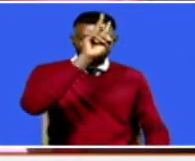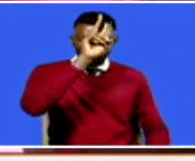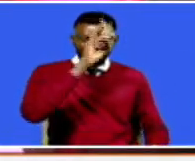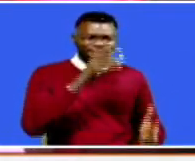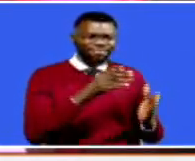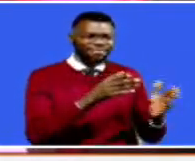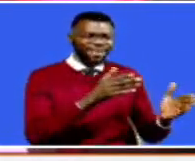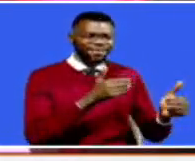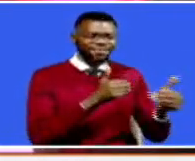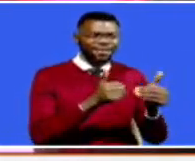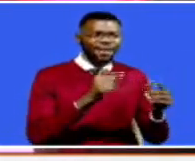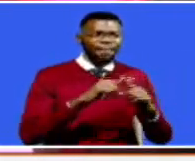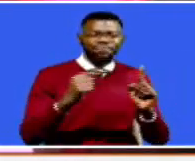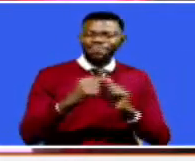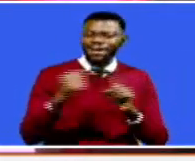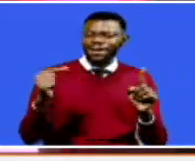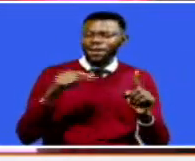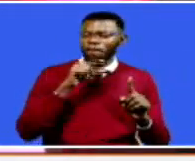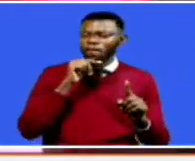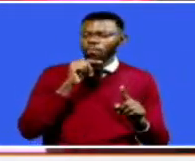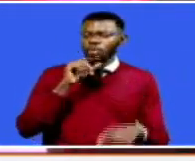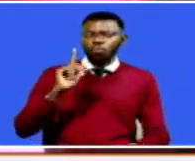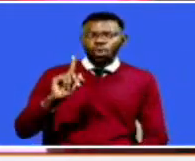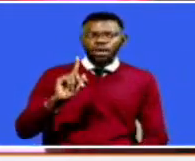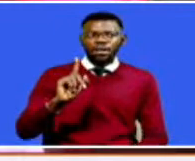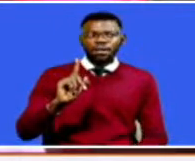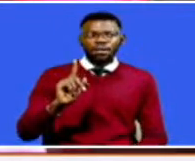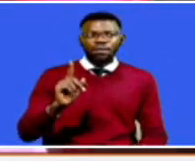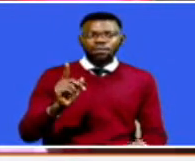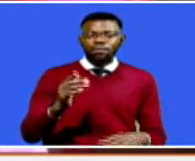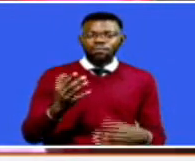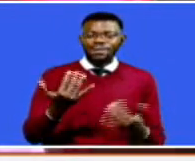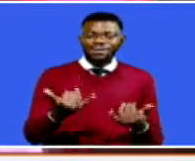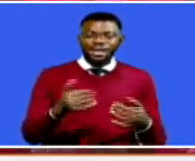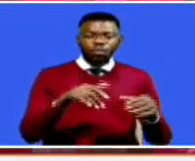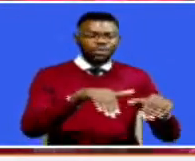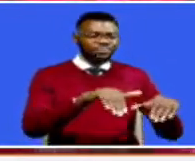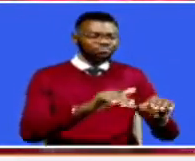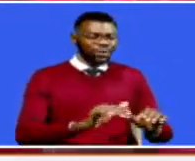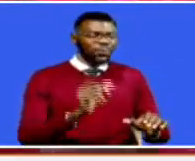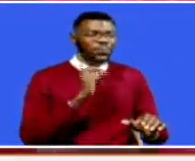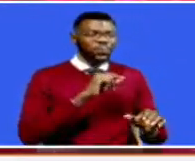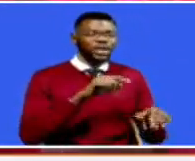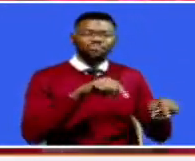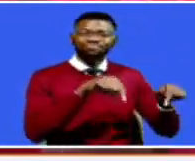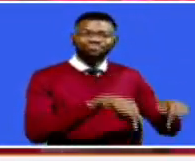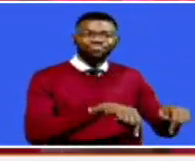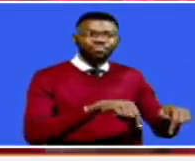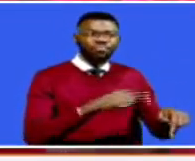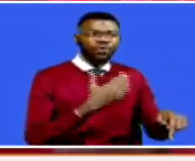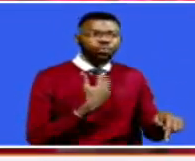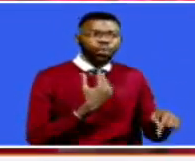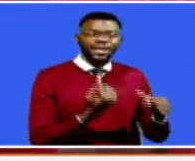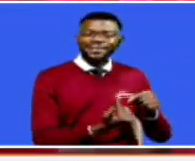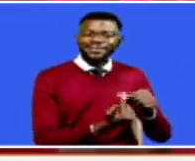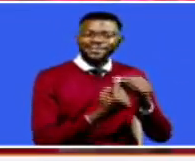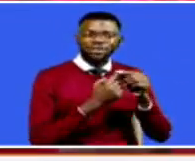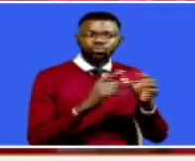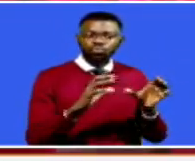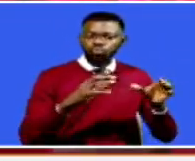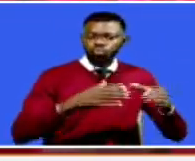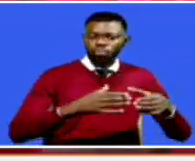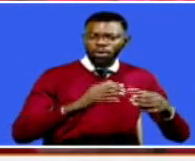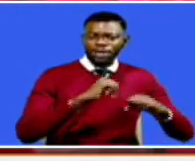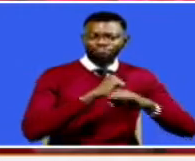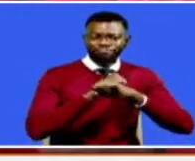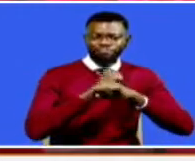vijana, akaua kijana mmoja ambaye tumekuja sasa kushika kwa hapa. Turudishie wao special forces, because tumekuja kuona